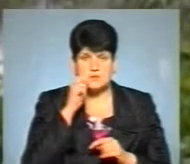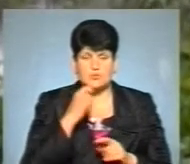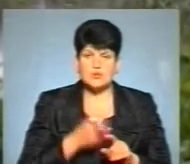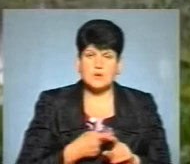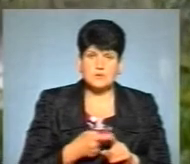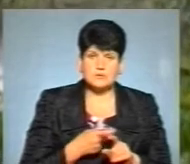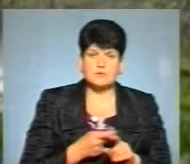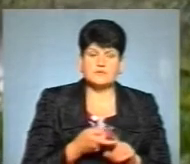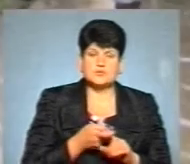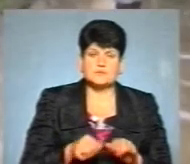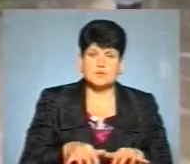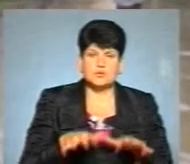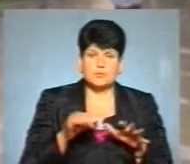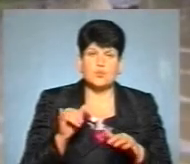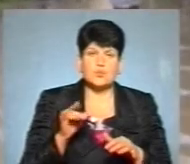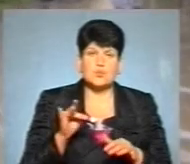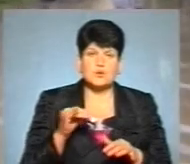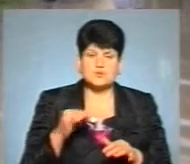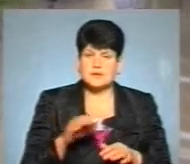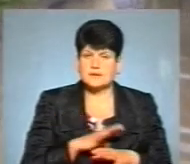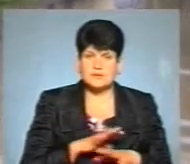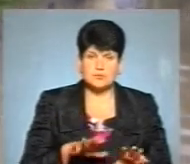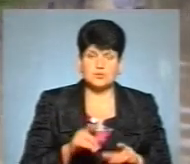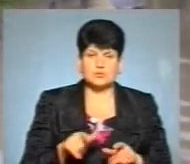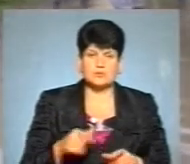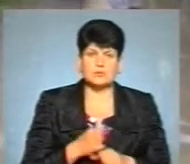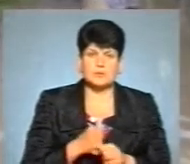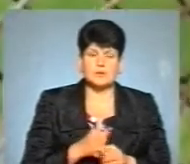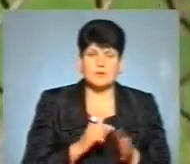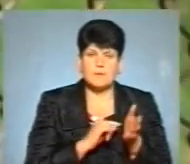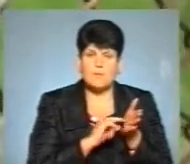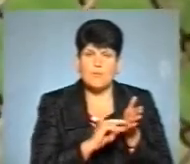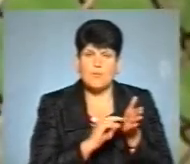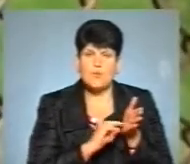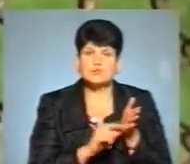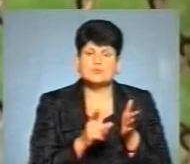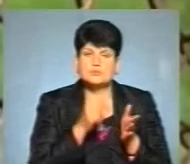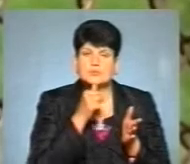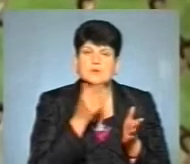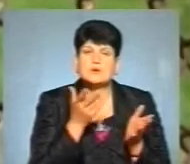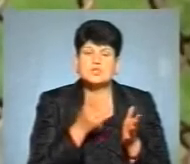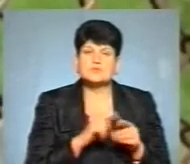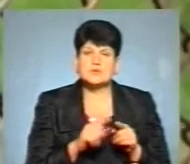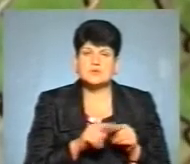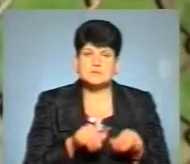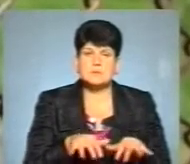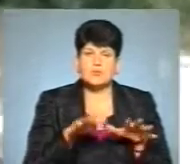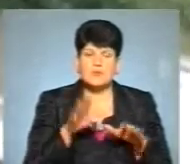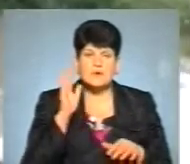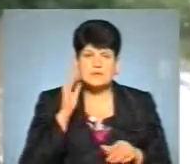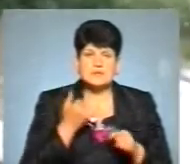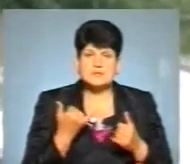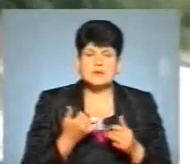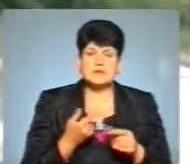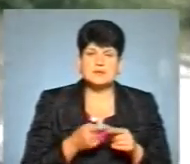підтоплення врожаю не буде. Розповідає, односельці робили позначки на стовпчиках, щоб заміряти, з якою швидкістю прибуває вода. Зараз це до